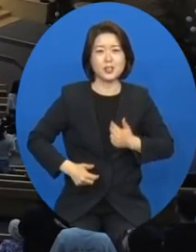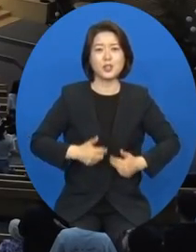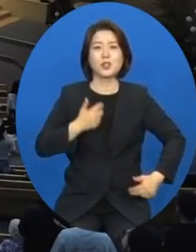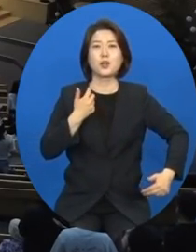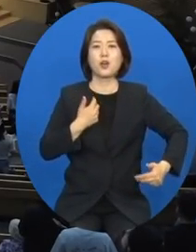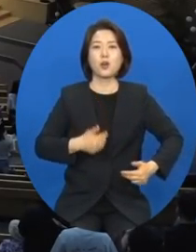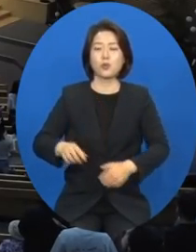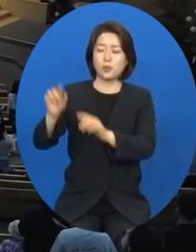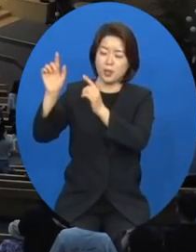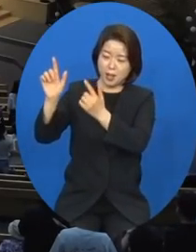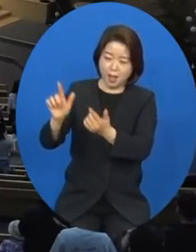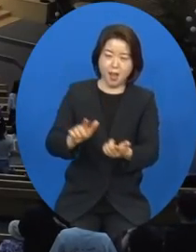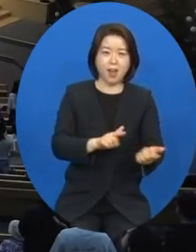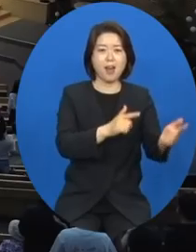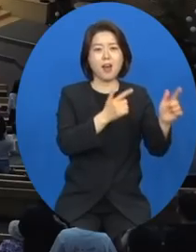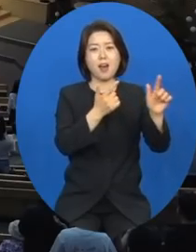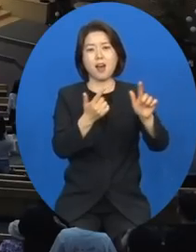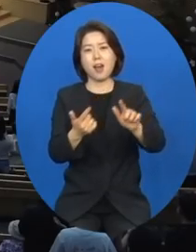we